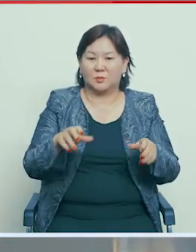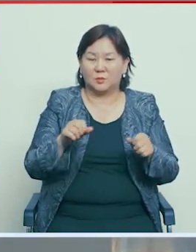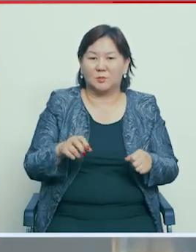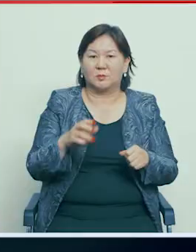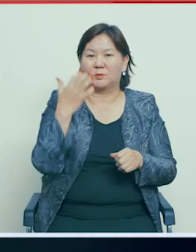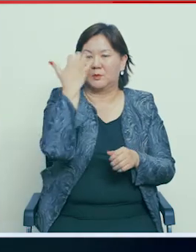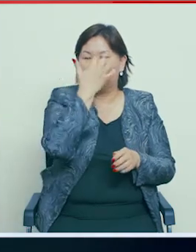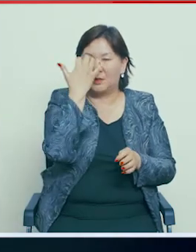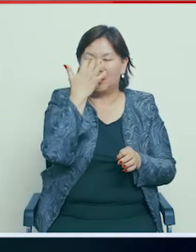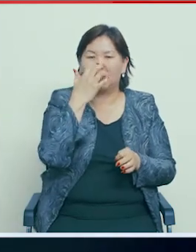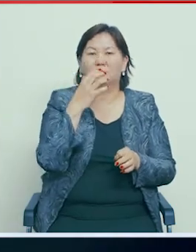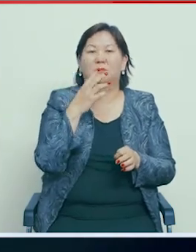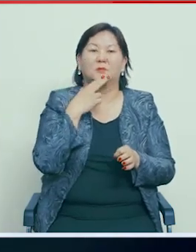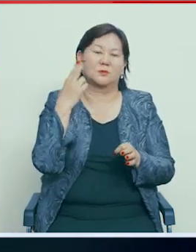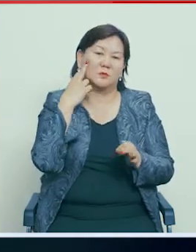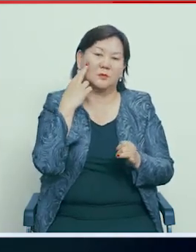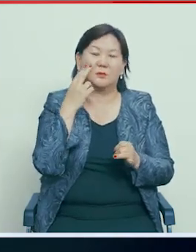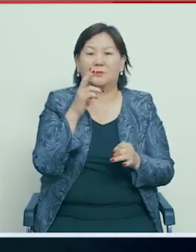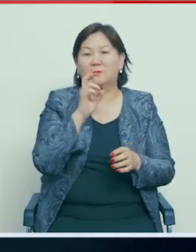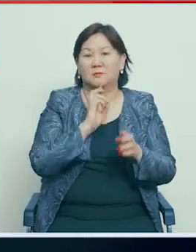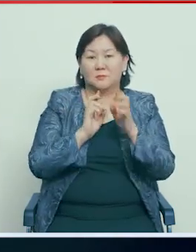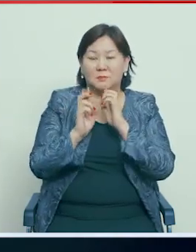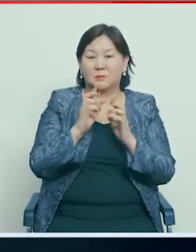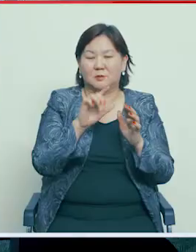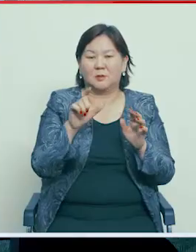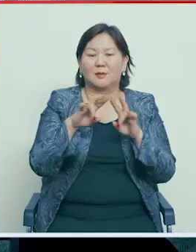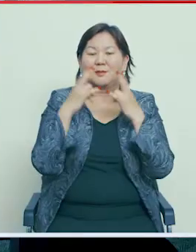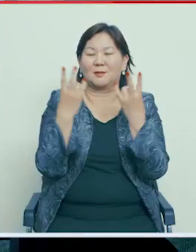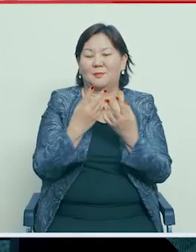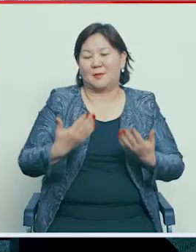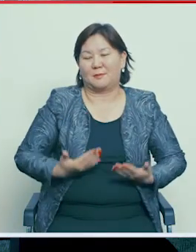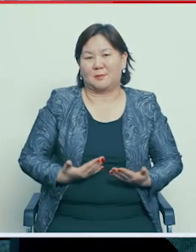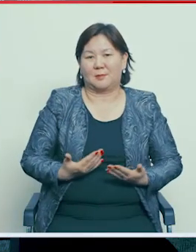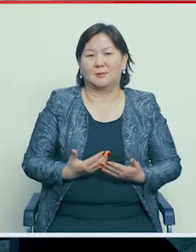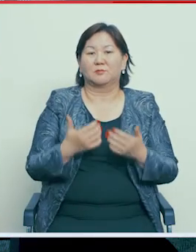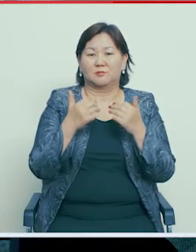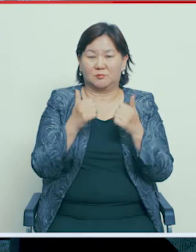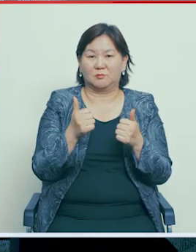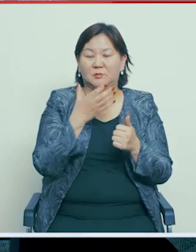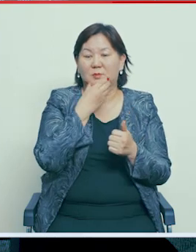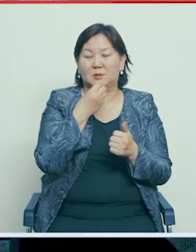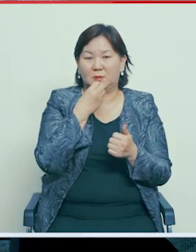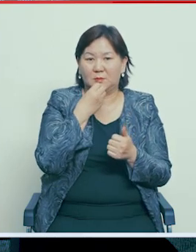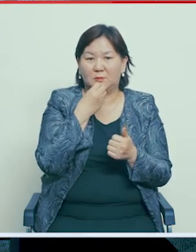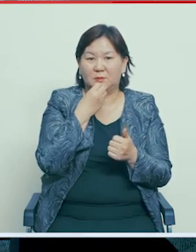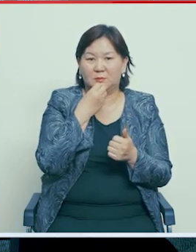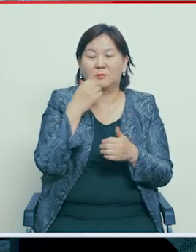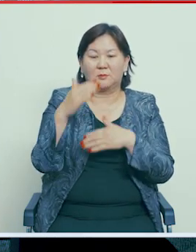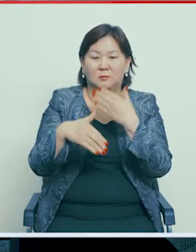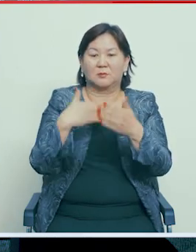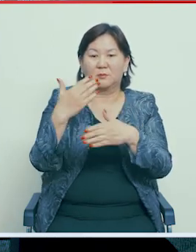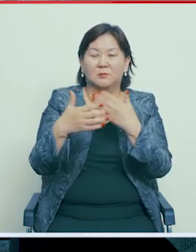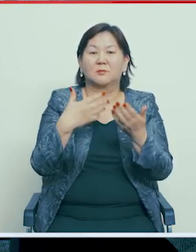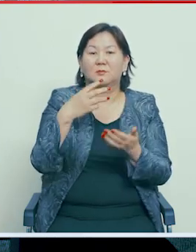бэрхшээлтэй, харааны бэрхшээлтэй, сонсгол хэл ярианы бэрхшээлтэй усуд бол нийгэмд бас амьдрал зохиогоод ингээ амьдраад сайхан явж байгаа одоо сайхан гэр